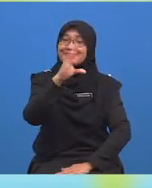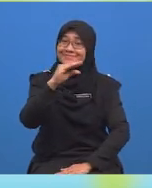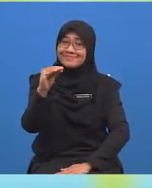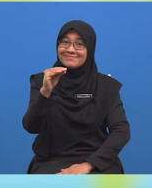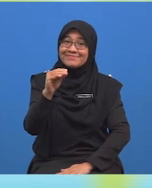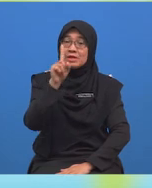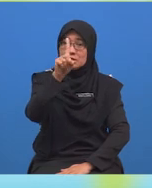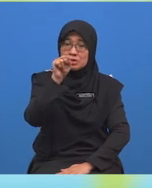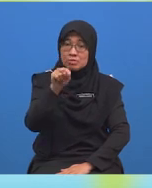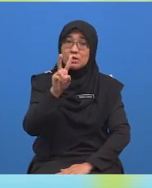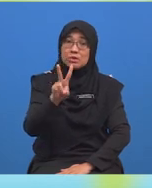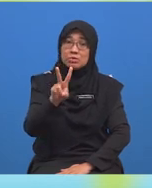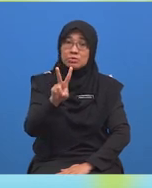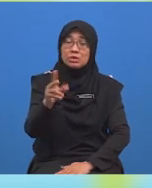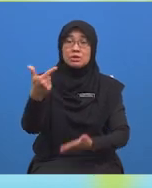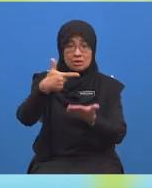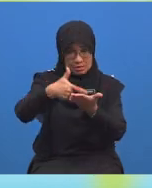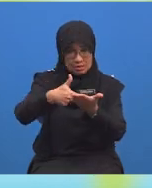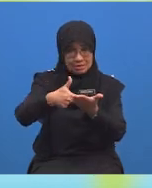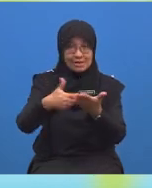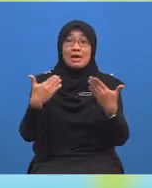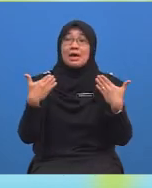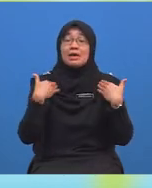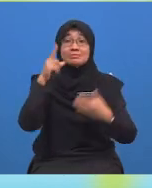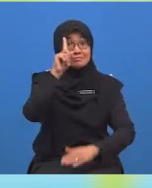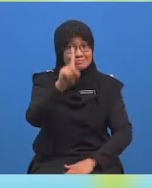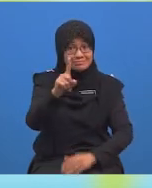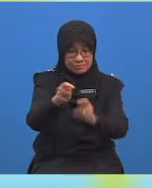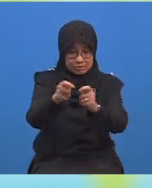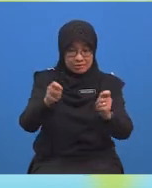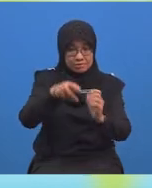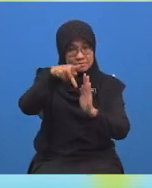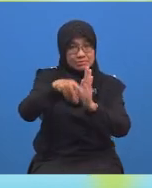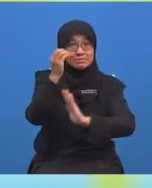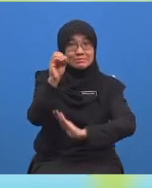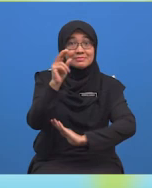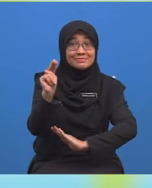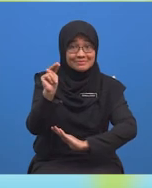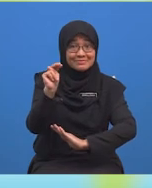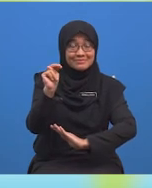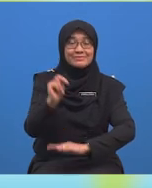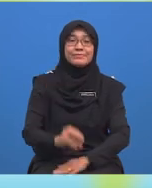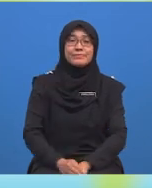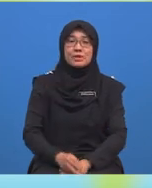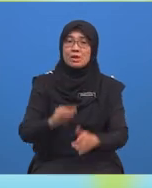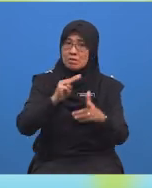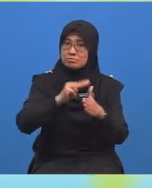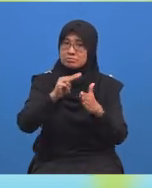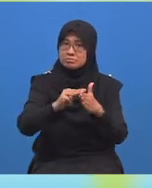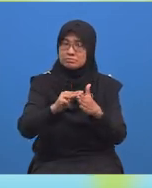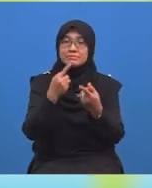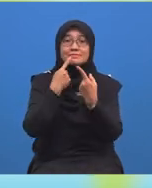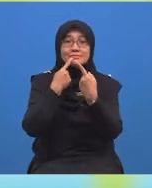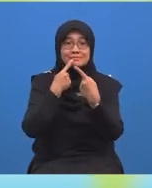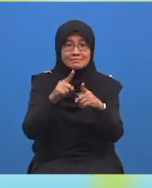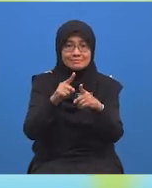dan 1.2 yang kedua juga ada satu tempat perpuluhan. Maka,